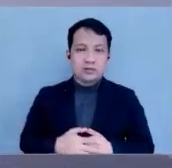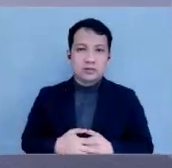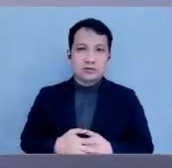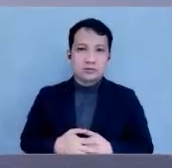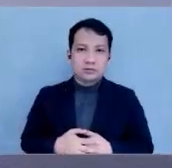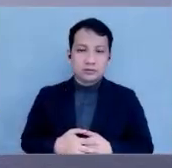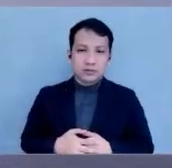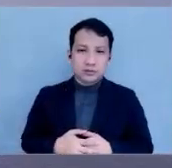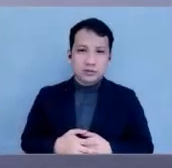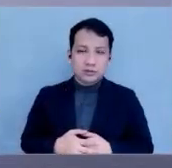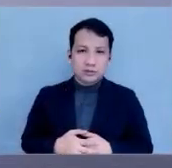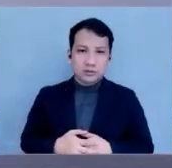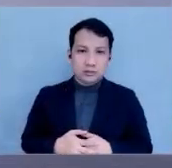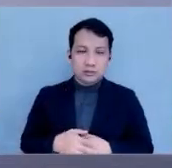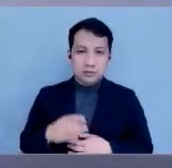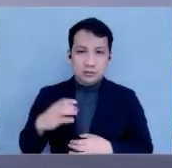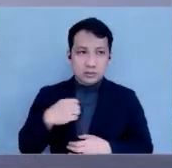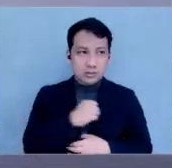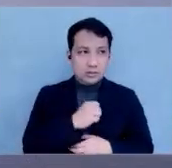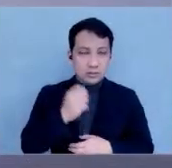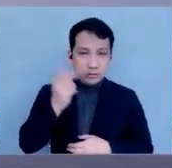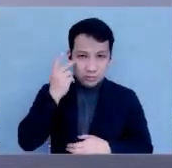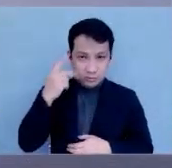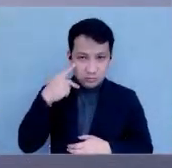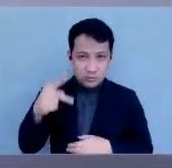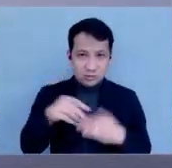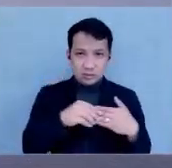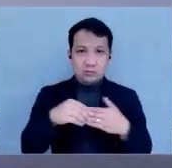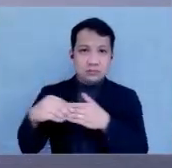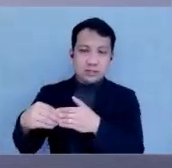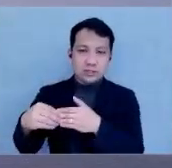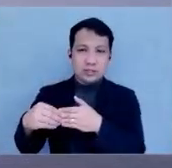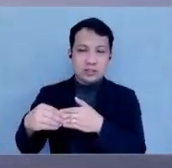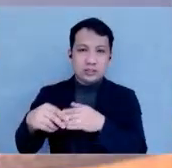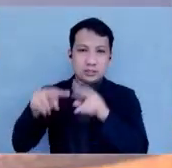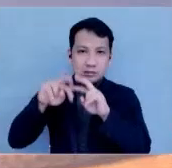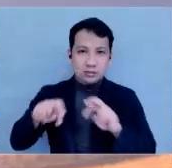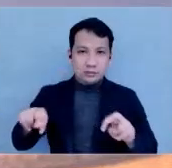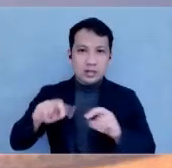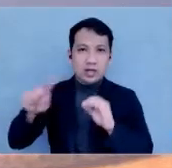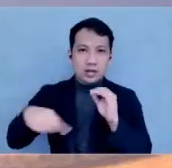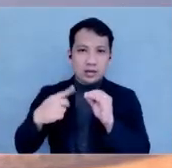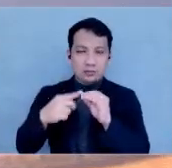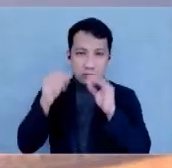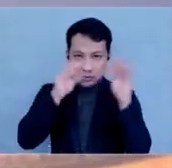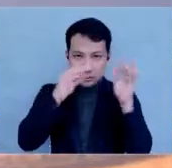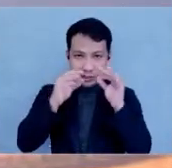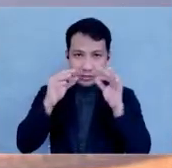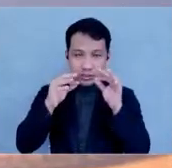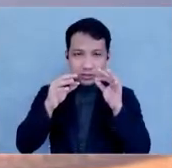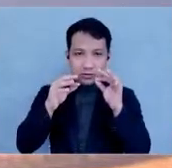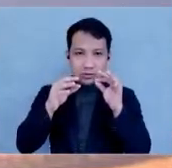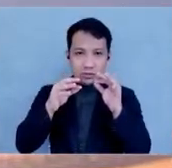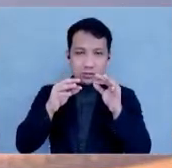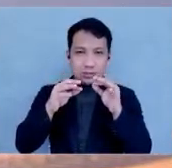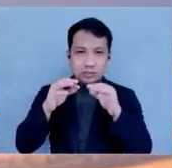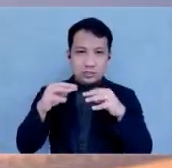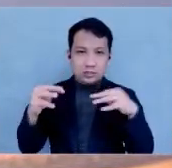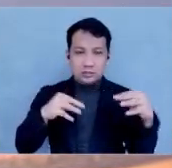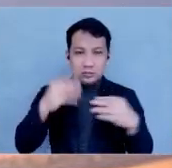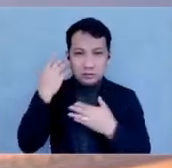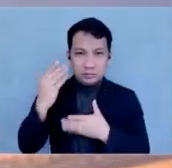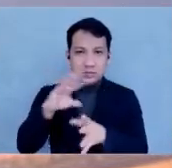Si Senator Coco Pimentel ang mangunguna sa imbestigasyon ng Senado kaugnay sa Duterte drug war. Kabilang sa